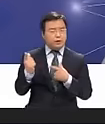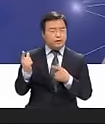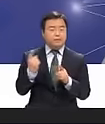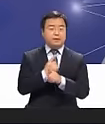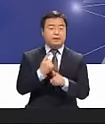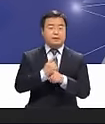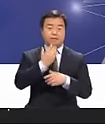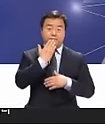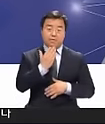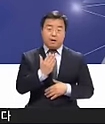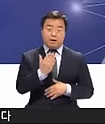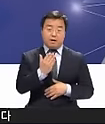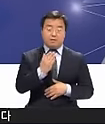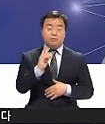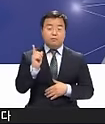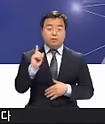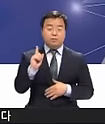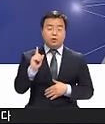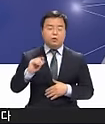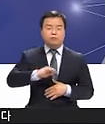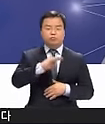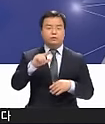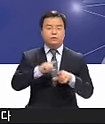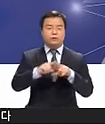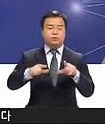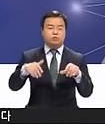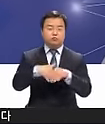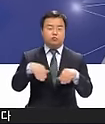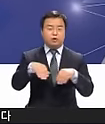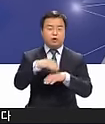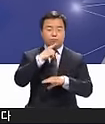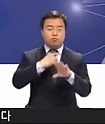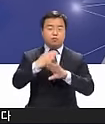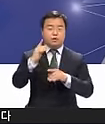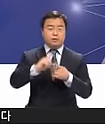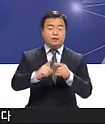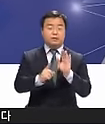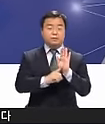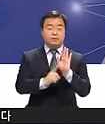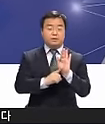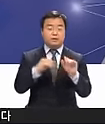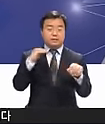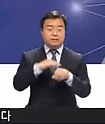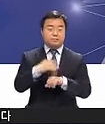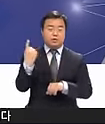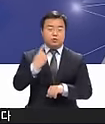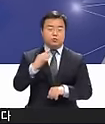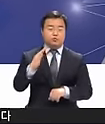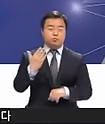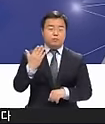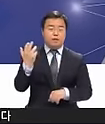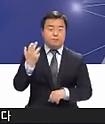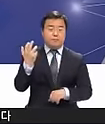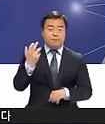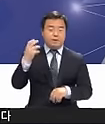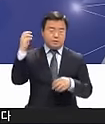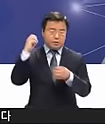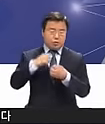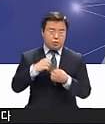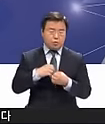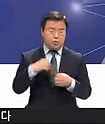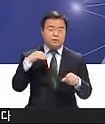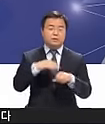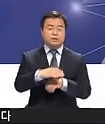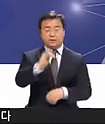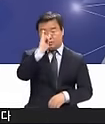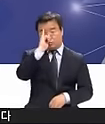것이 우리나라 대중문화가 북한을 그리는 방식이 80년대까지의 전통적 관점이 있었고 그런데